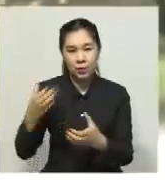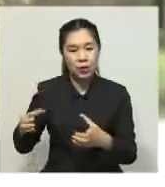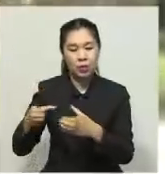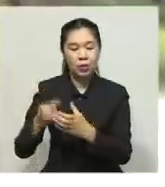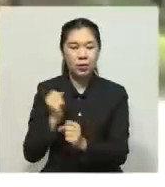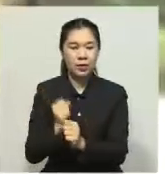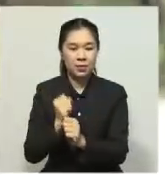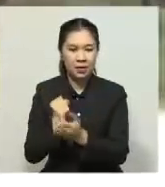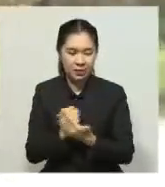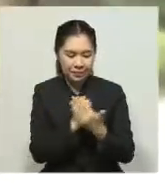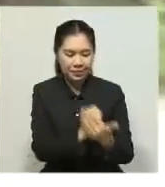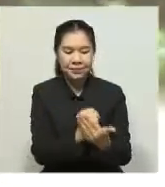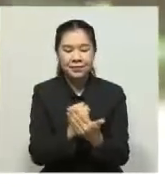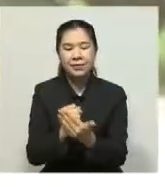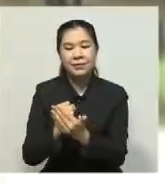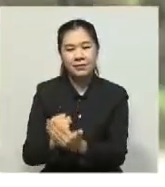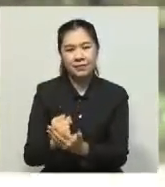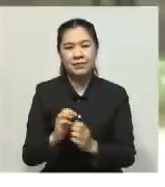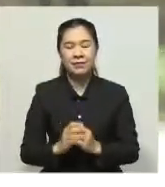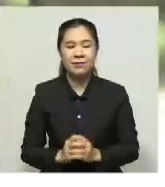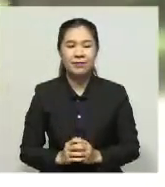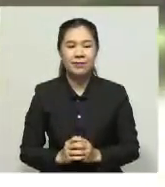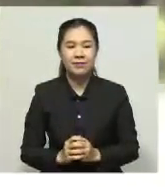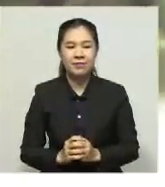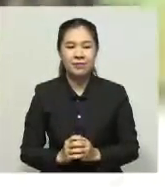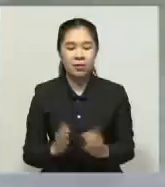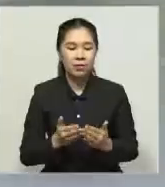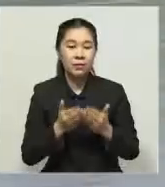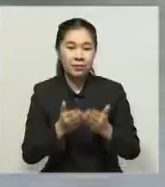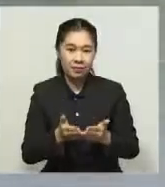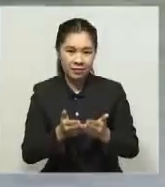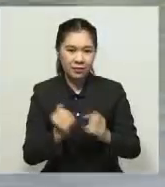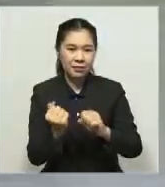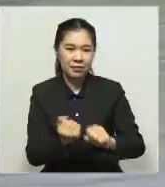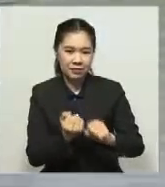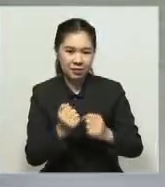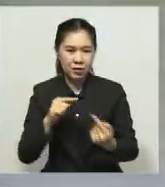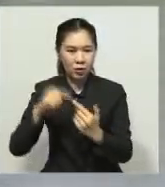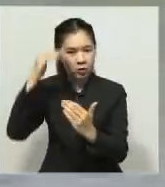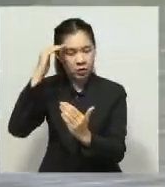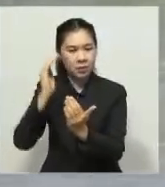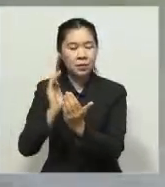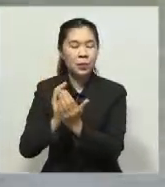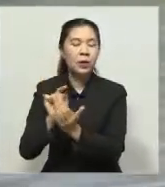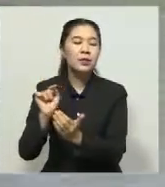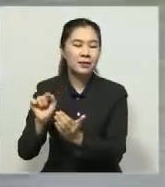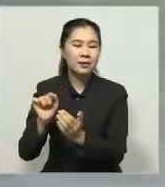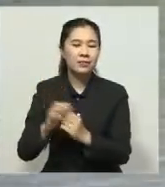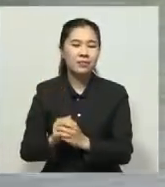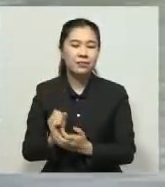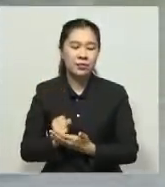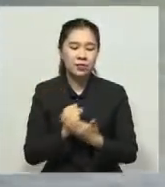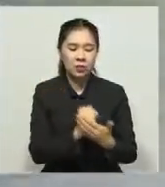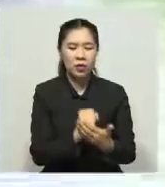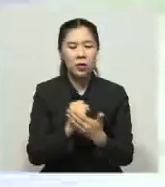ที่เกี่ยวข้องได้เข้ามาช่วยเหลือค่ะโดยการมีการนำเรือค่ะจากสถานีตำรวจภูธรบุงคล้านะคะเข้ามาอ